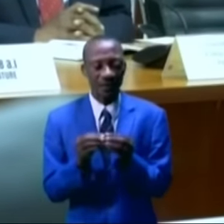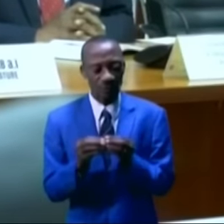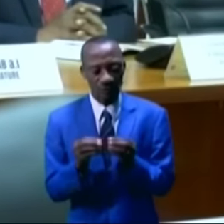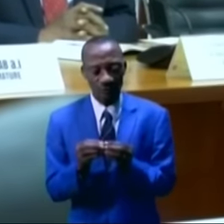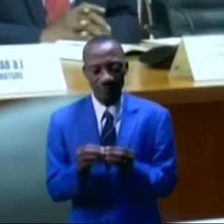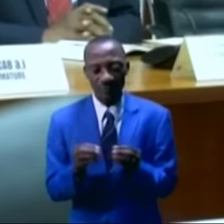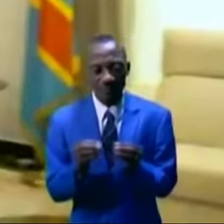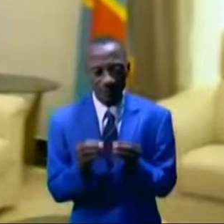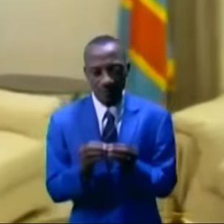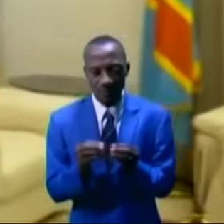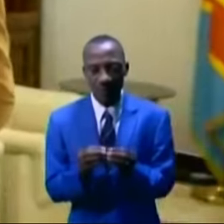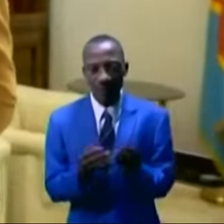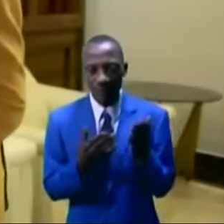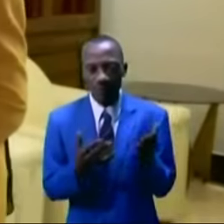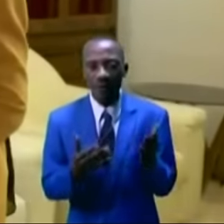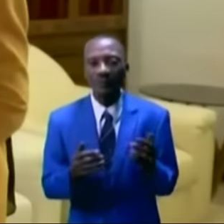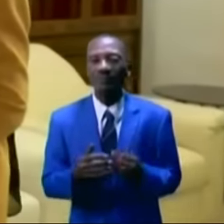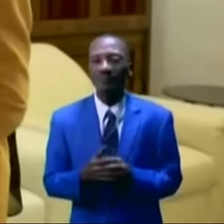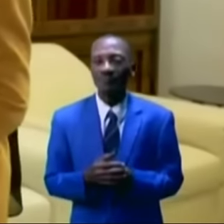affaires étrangères.